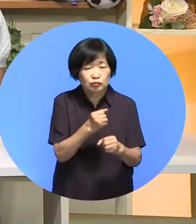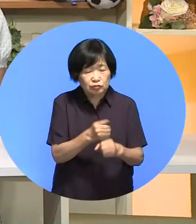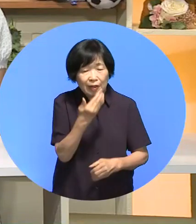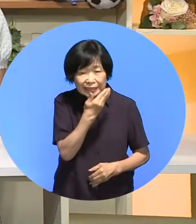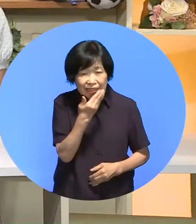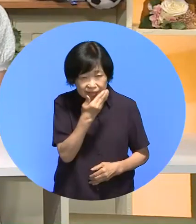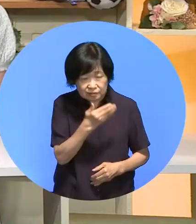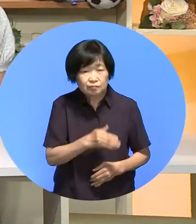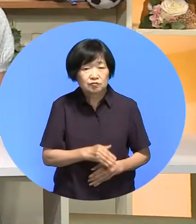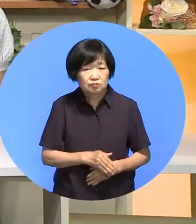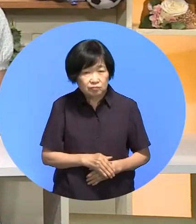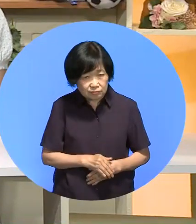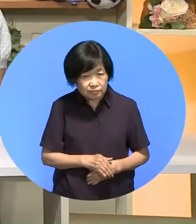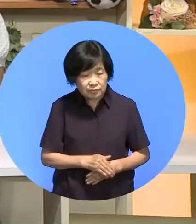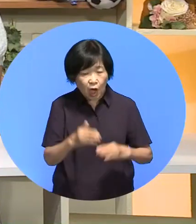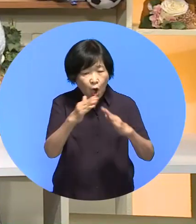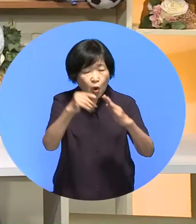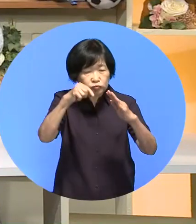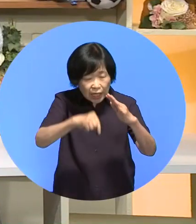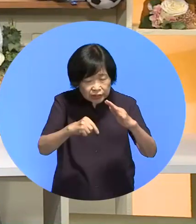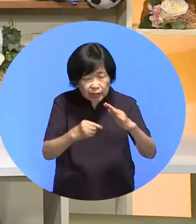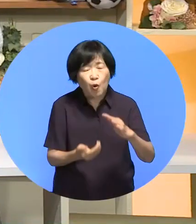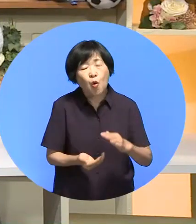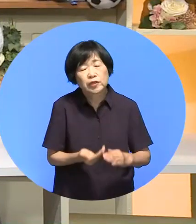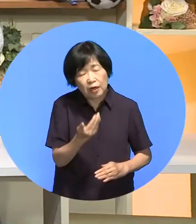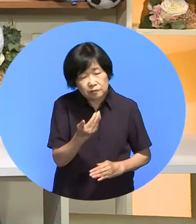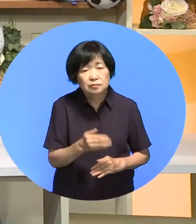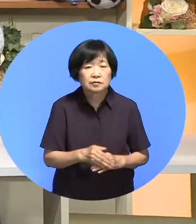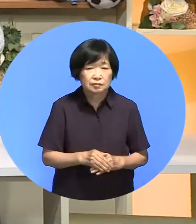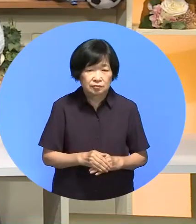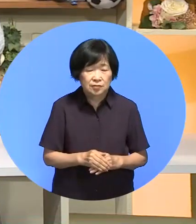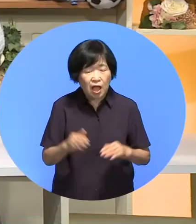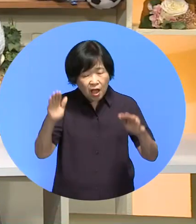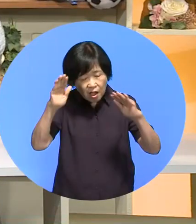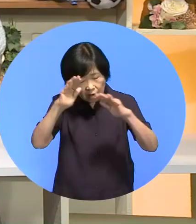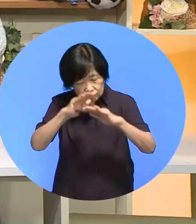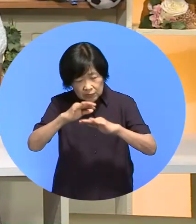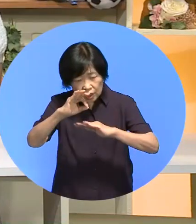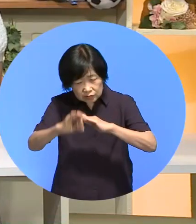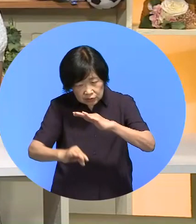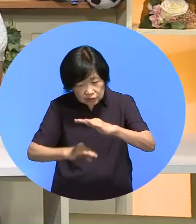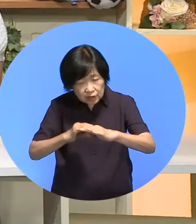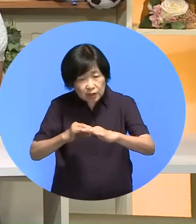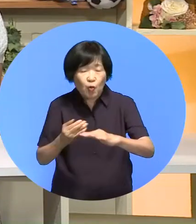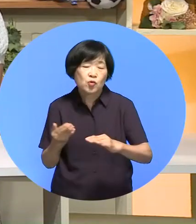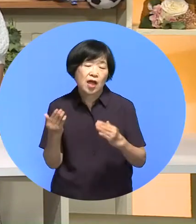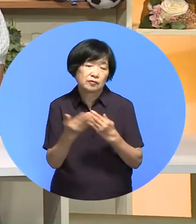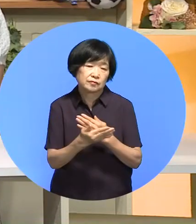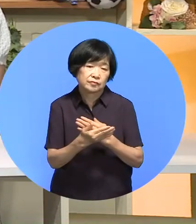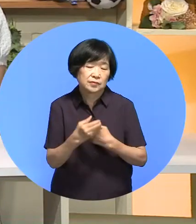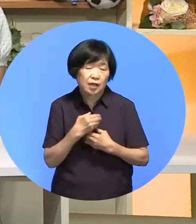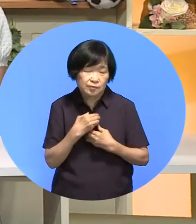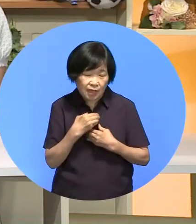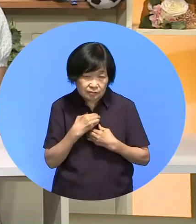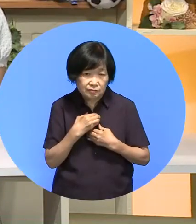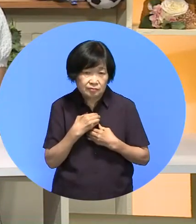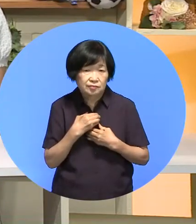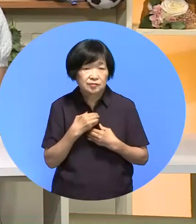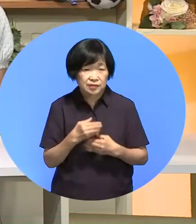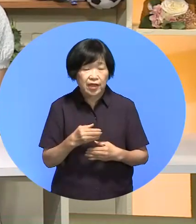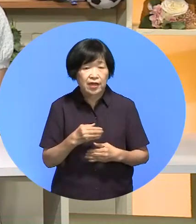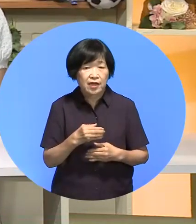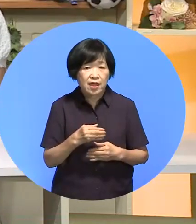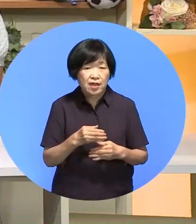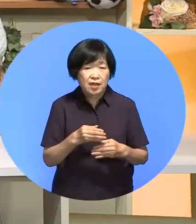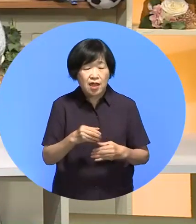これも大事ですし、あるいは屋内でも起きますし、あと深夜でも起きますからも十分注意する。 そうですね、 そして今熱中症情報結